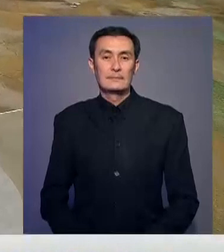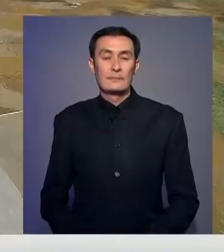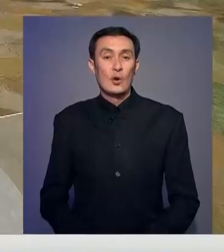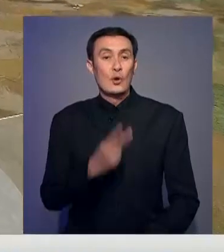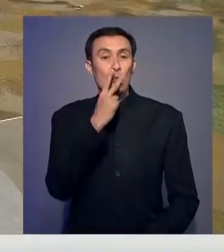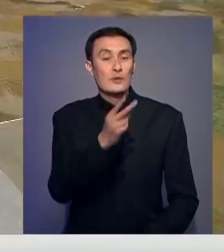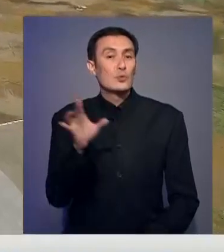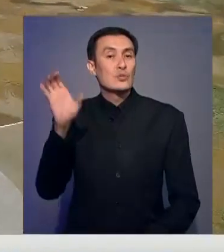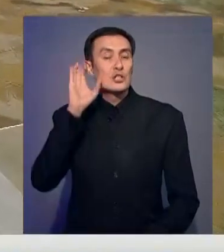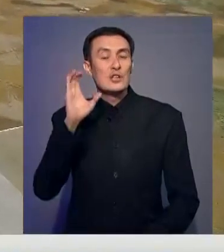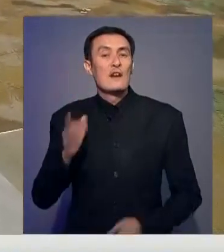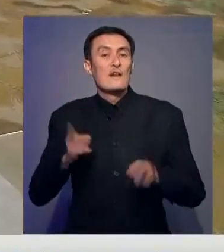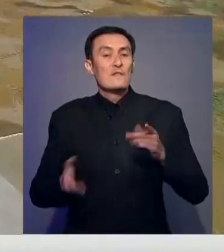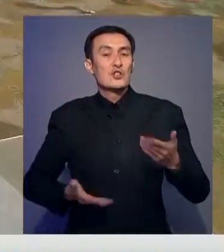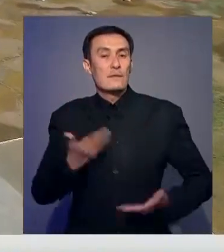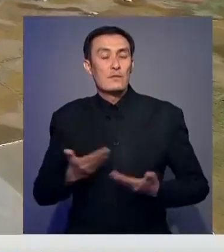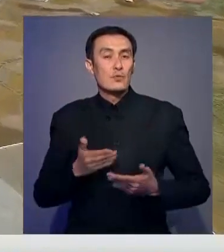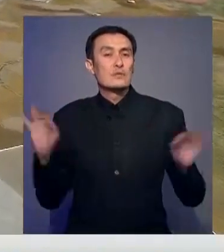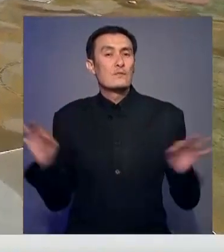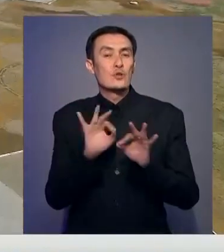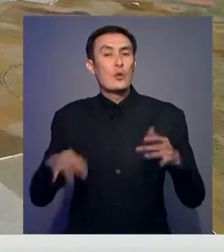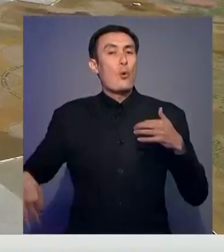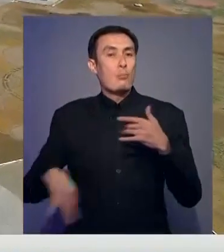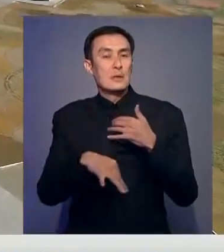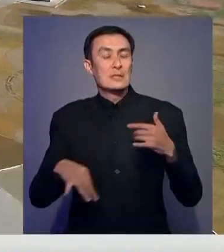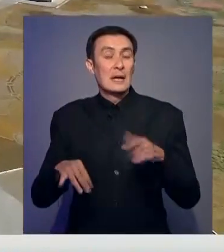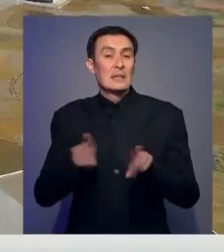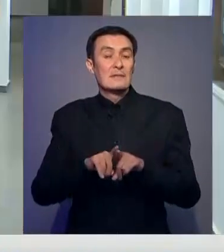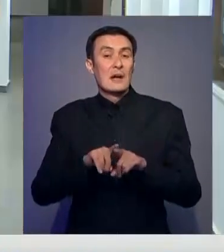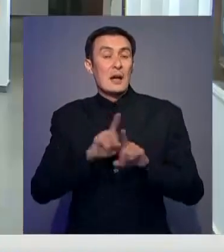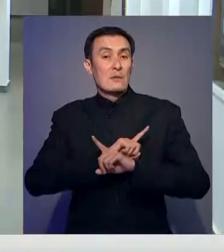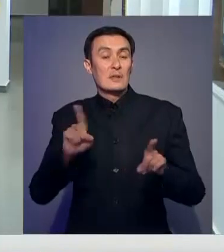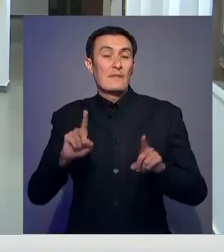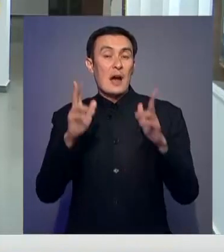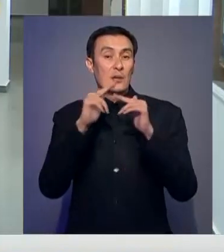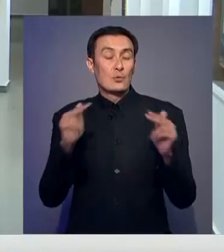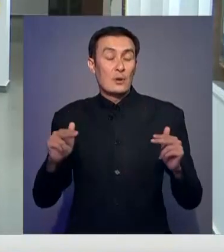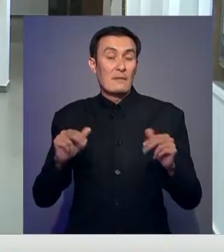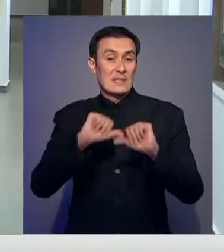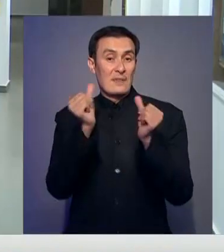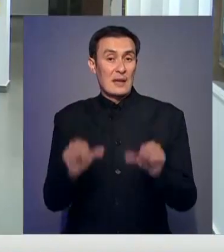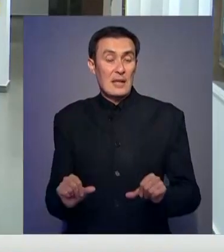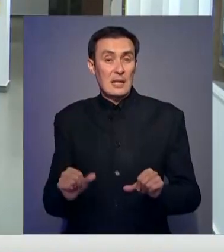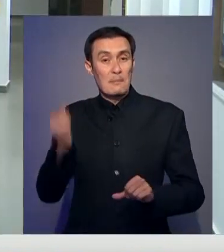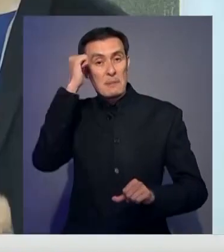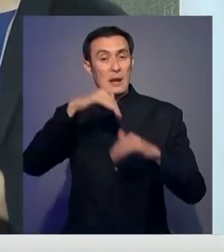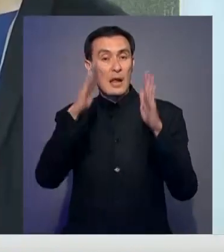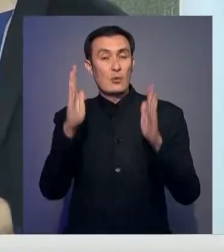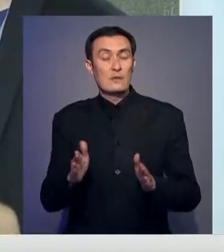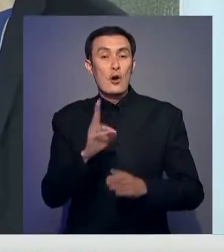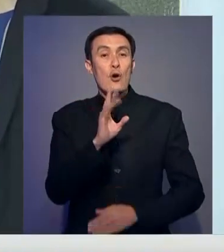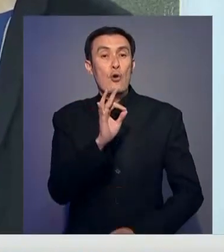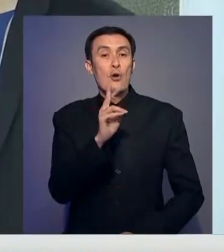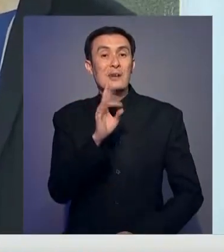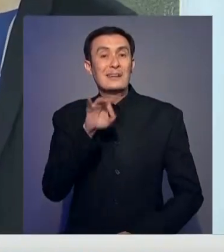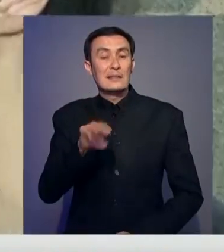Увидеть и услышать вживую звуки Кобыза, раздающиеся из замысловатого архитектурного изваяния на мемориальном комплексе